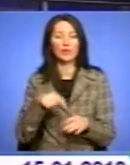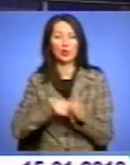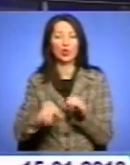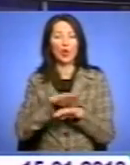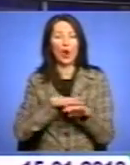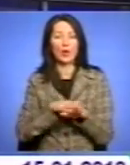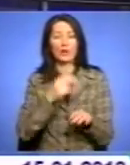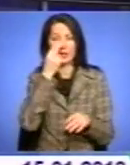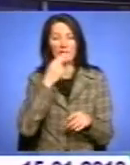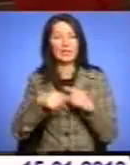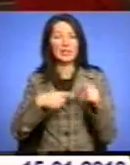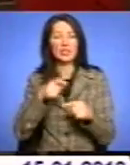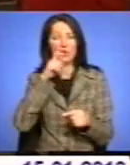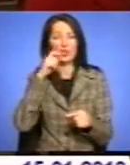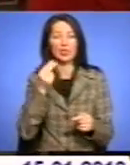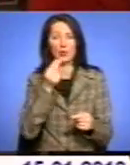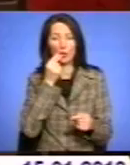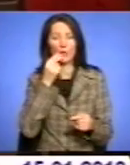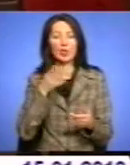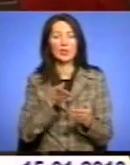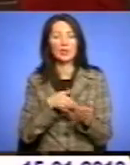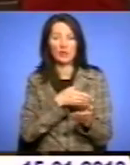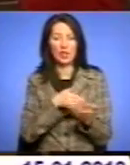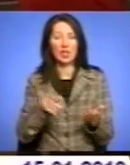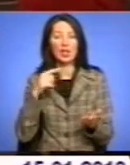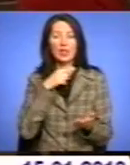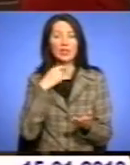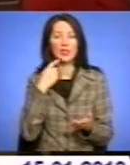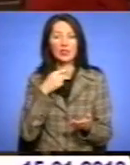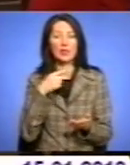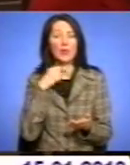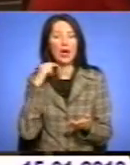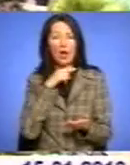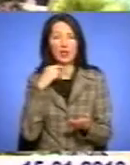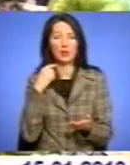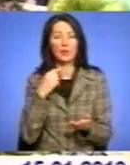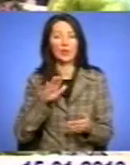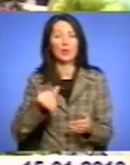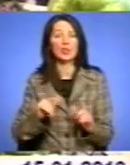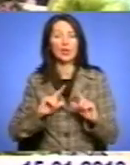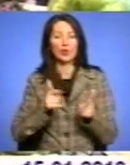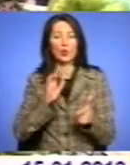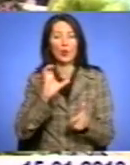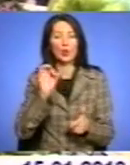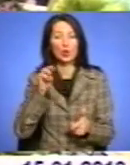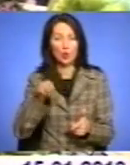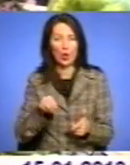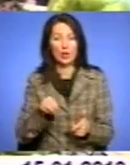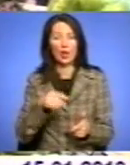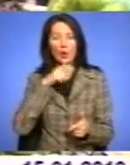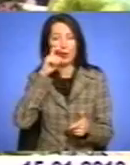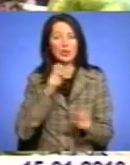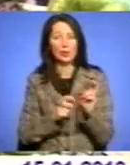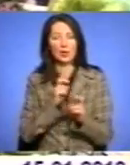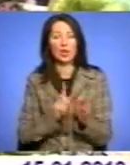сало. Після вступу України до СОТ іноземні виробники стали масово завозити продукти харчування.